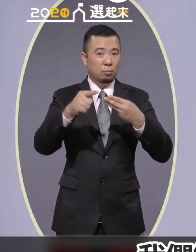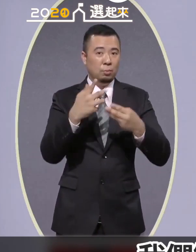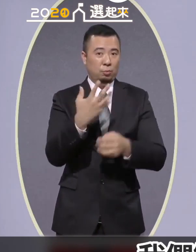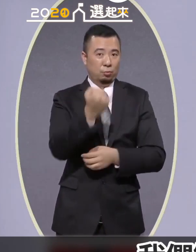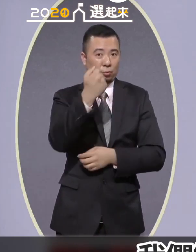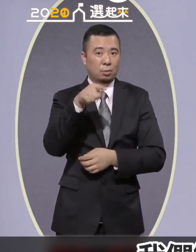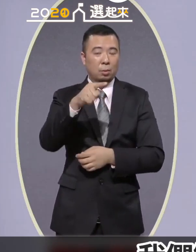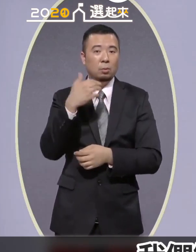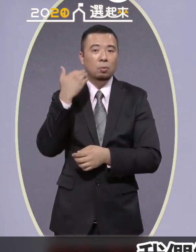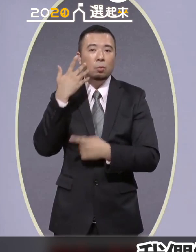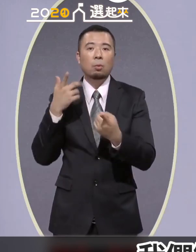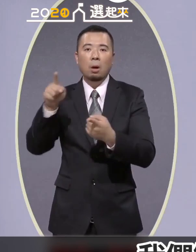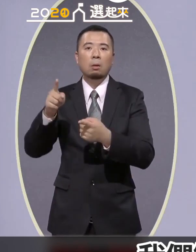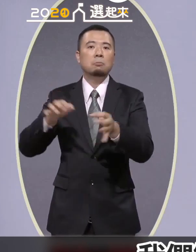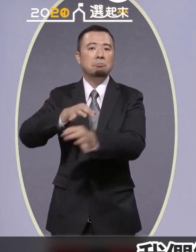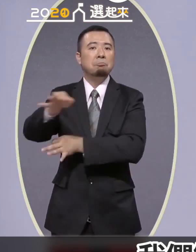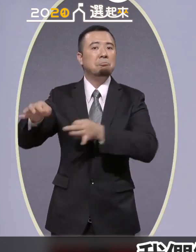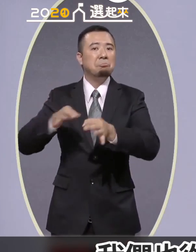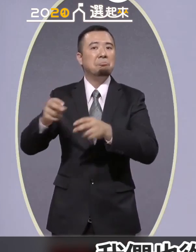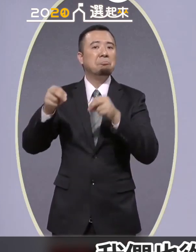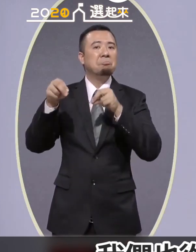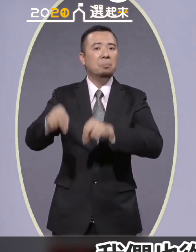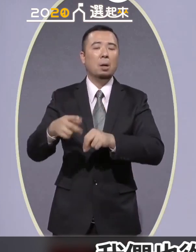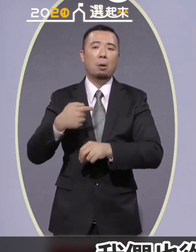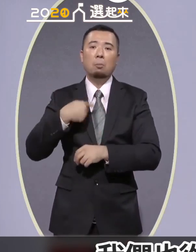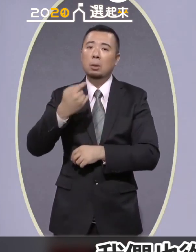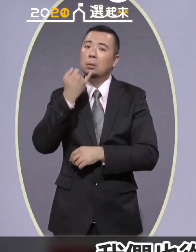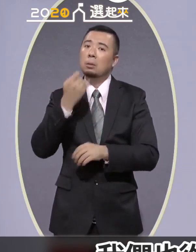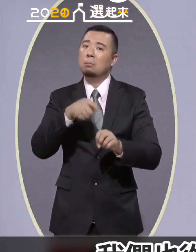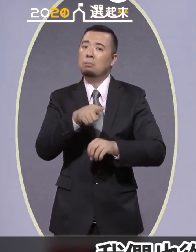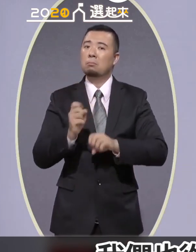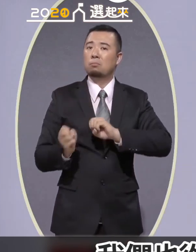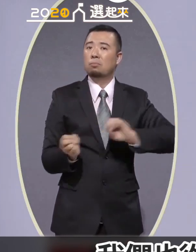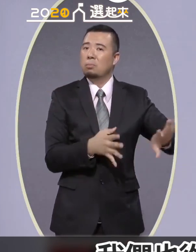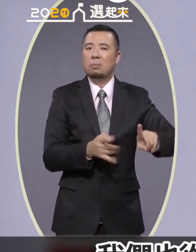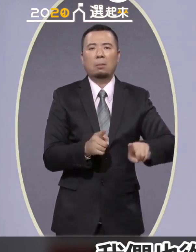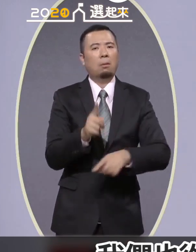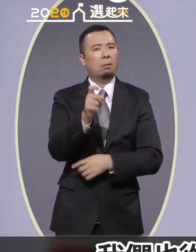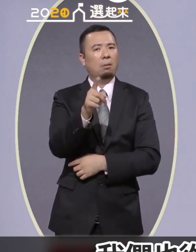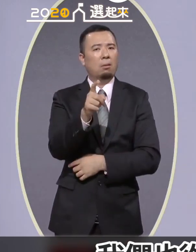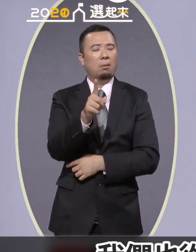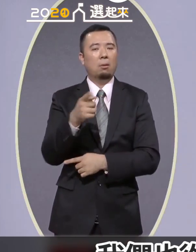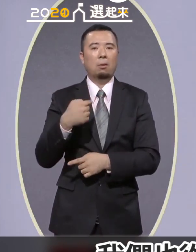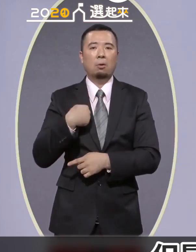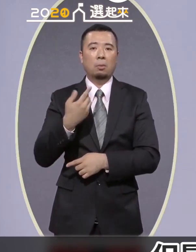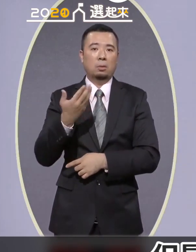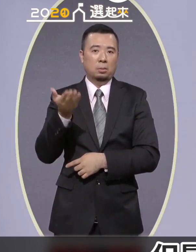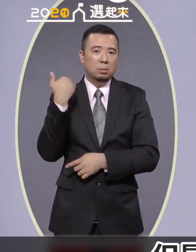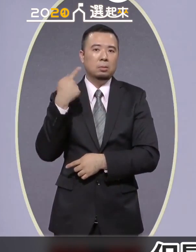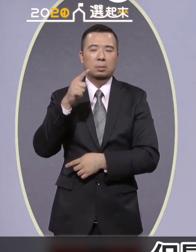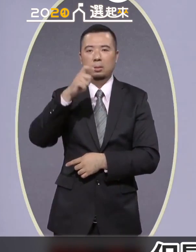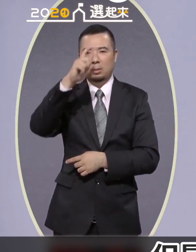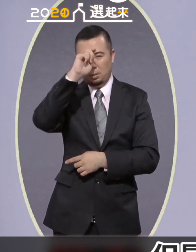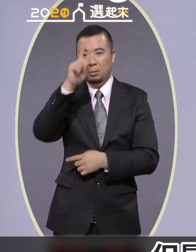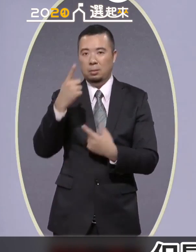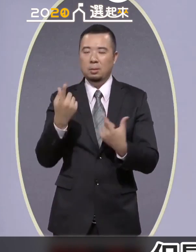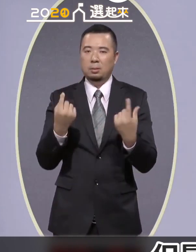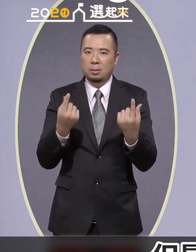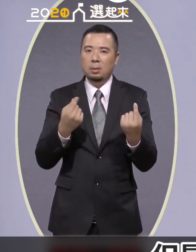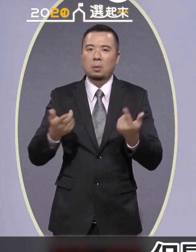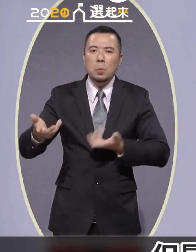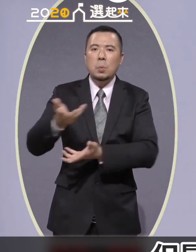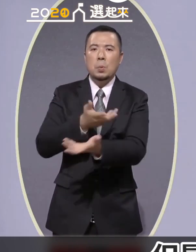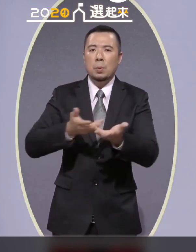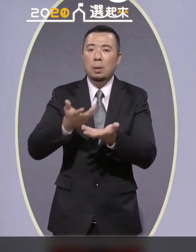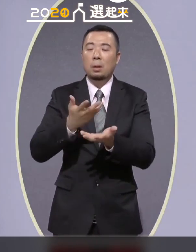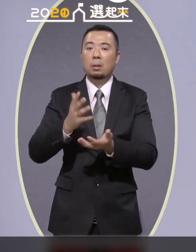乐见两岸关系良性互动，我们也从未紧缩过两岸的正常的互动。但是身为中华民国的总